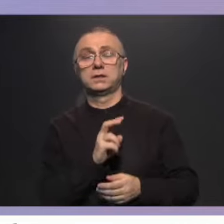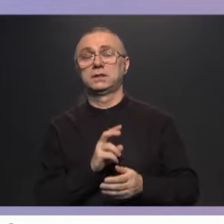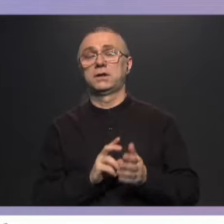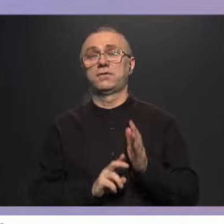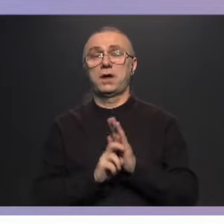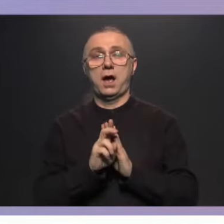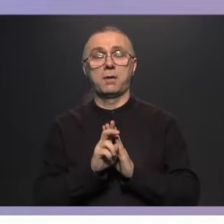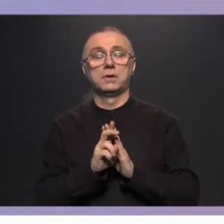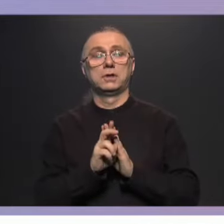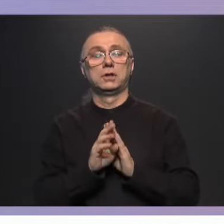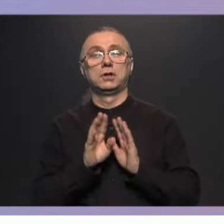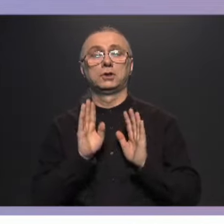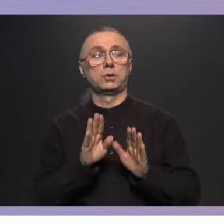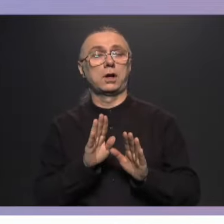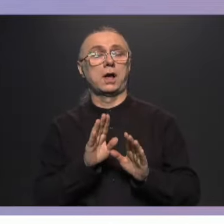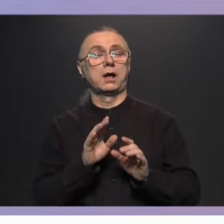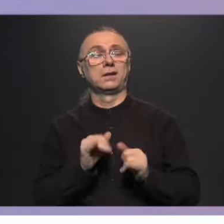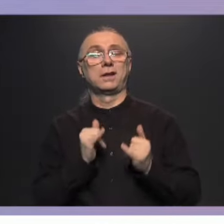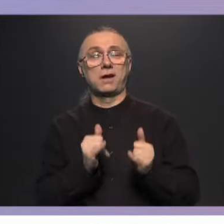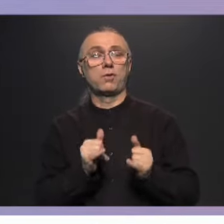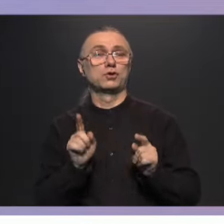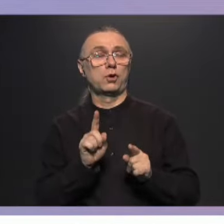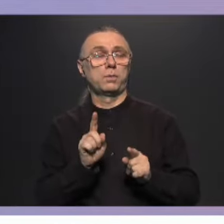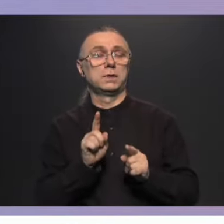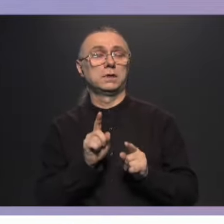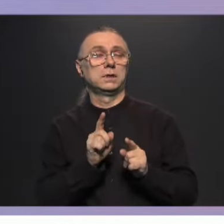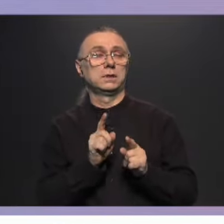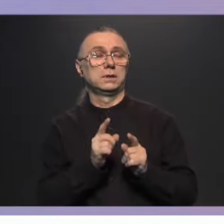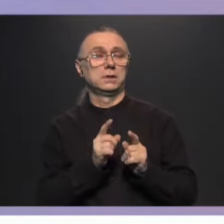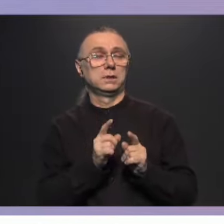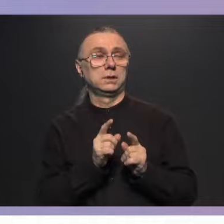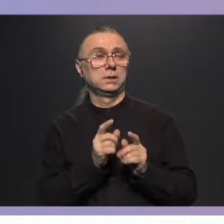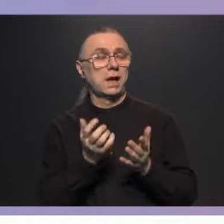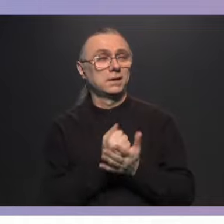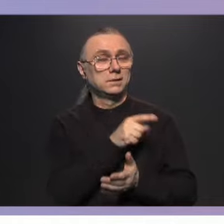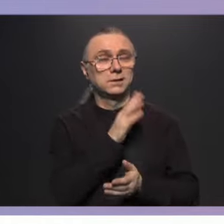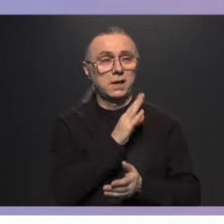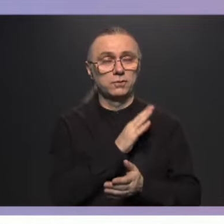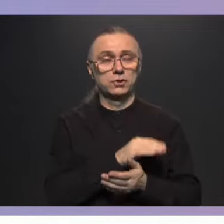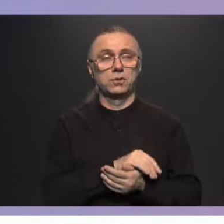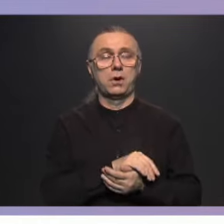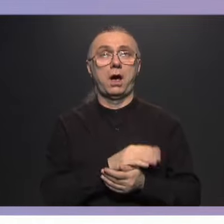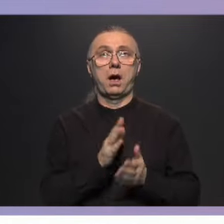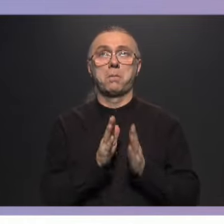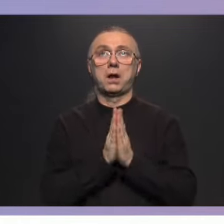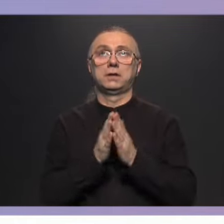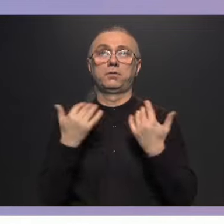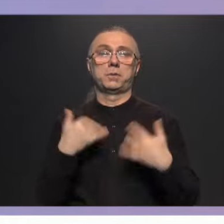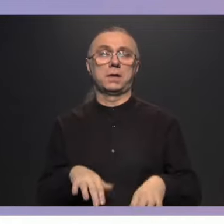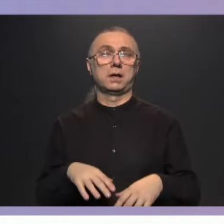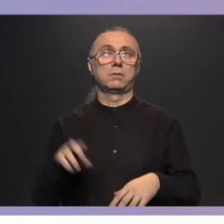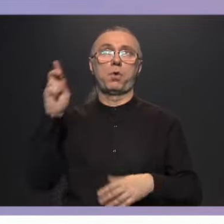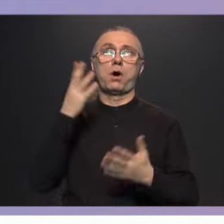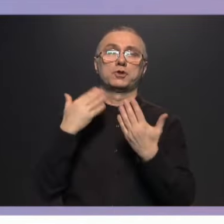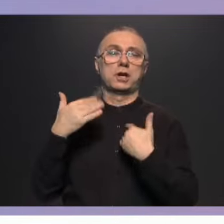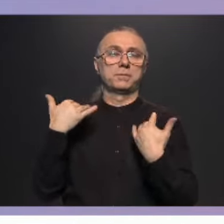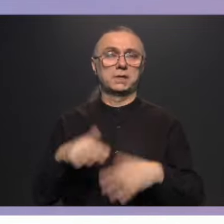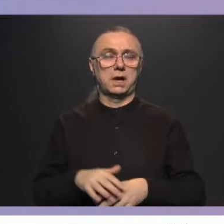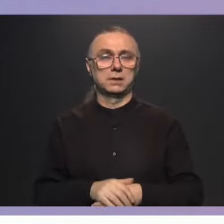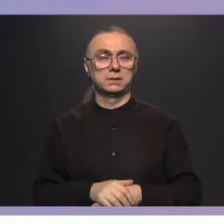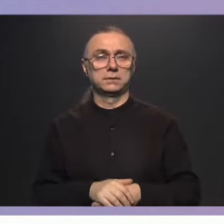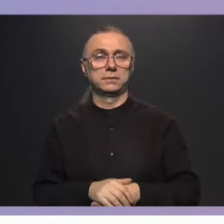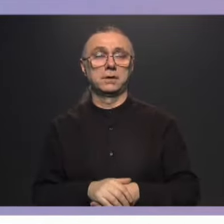там найти, вы ее можете и не найти никогда. Вот, а молитву потеряете, богообщение потеряете. Просто помолитесь Богу, сказать: Господи, если